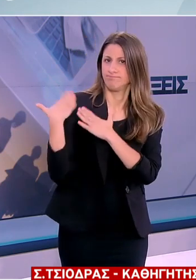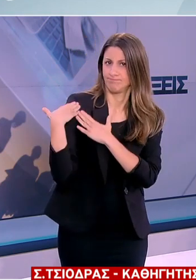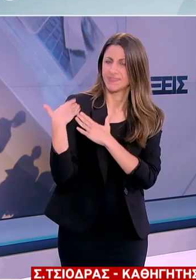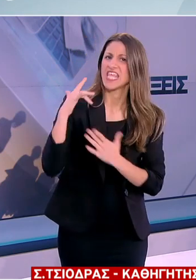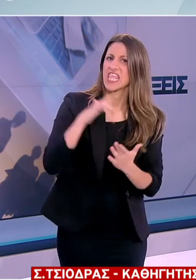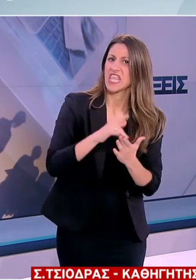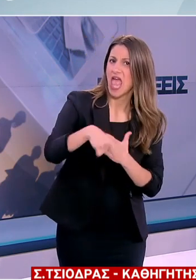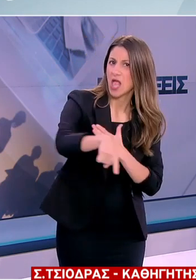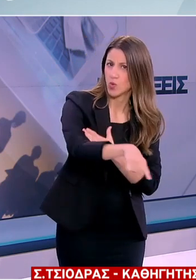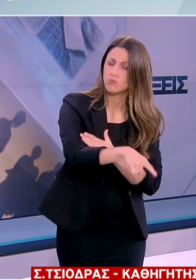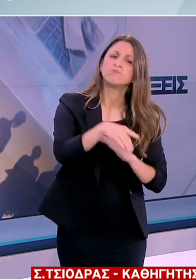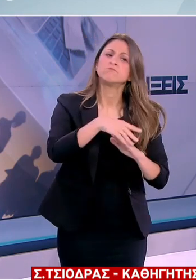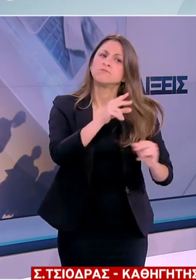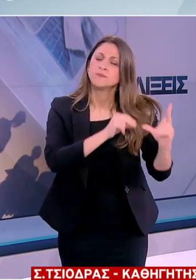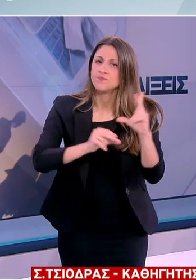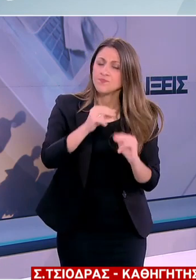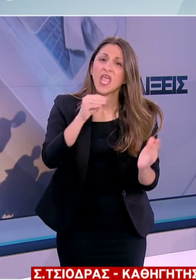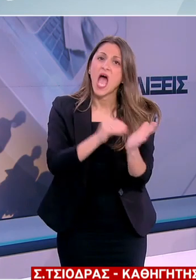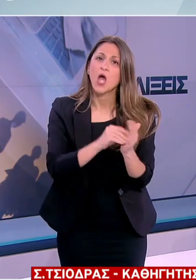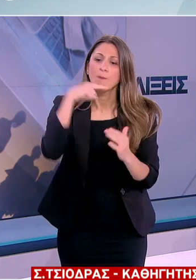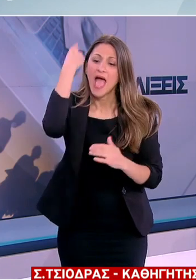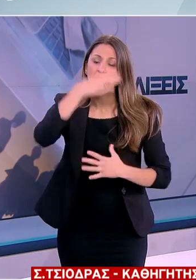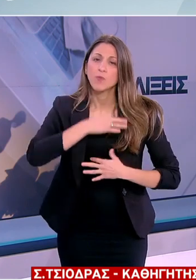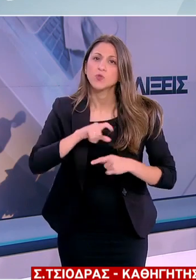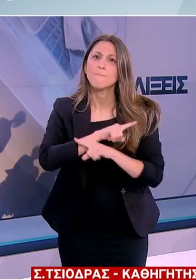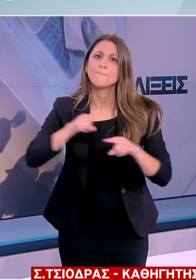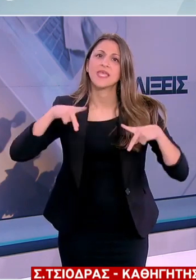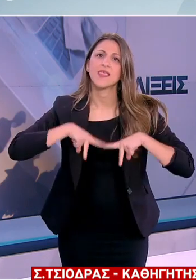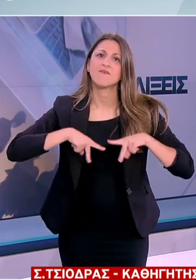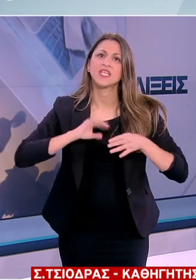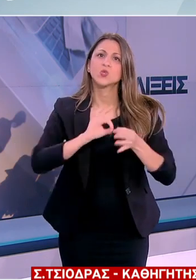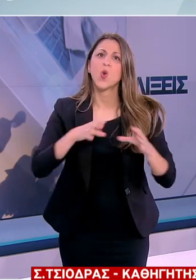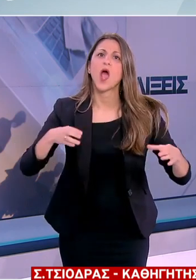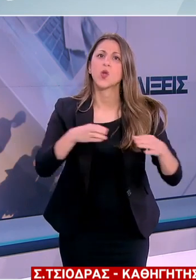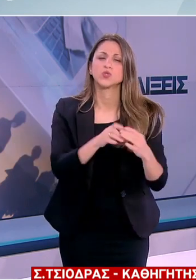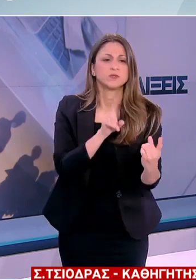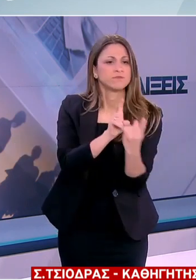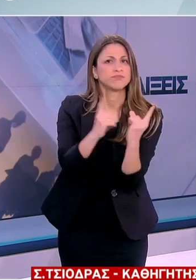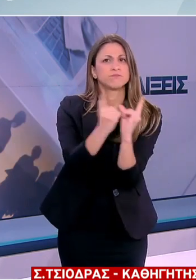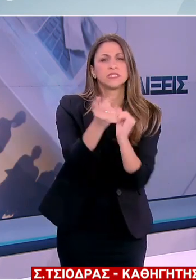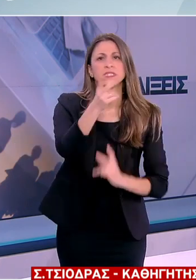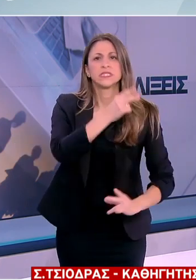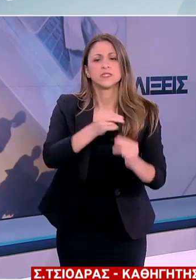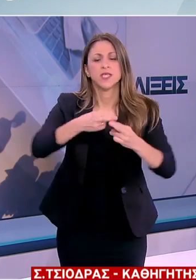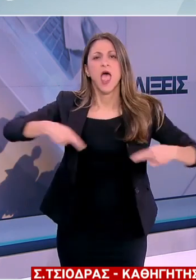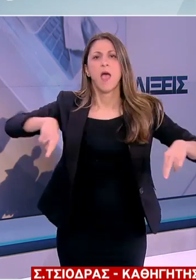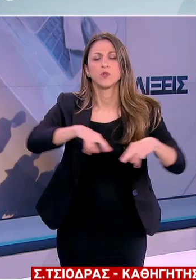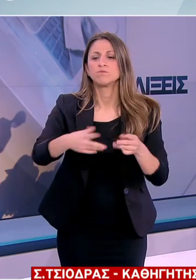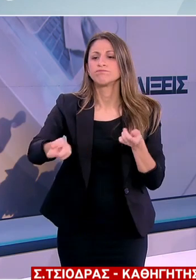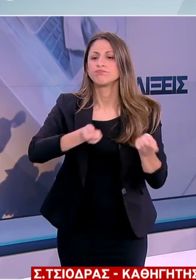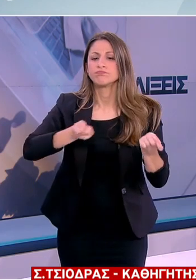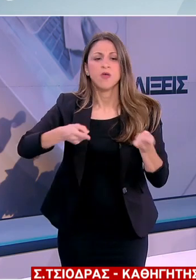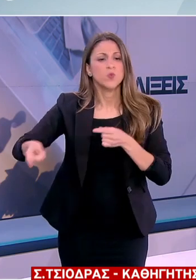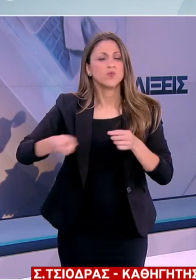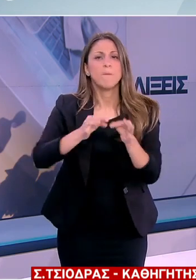του Προγράμματος Φύλος και με εκπροσώπους μη κυβερνητικών οργανώσεων. Πραγματοποιήθηκε επιτόπιος έλεγχος και συζητήθηκε ο συντονισμός σχετικά